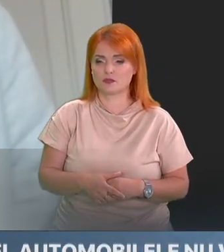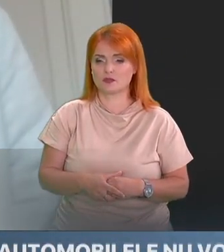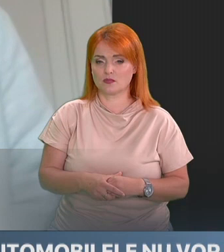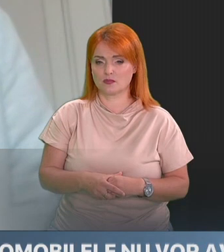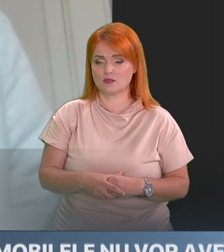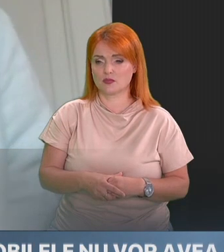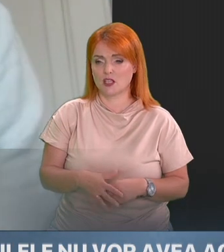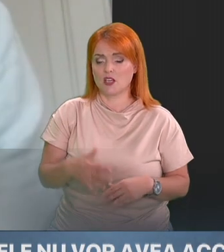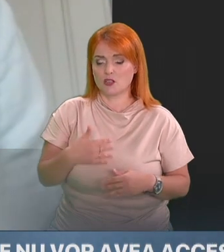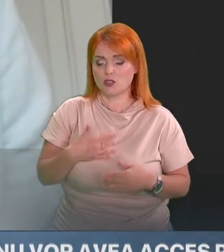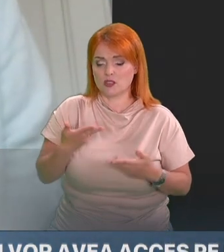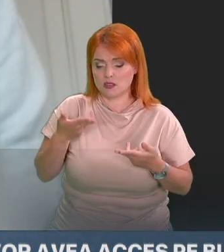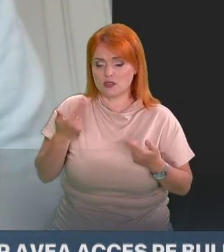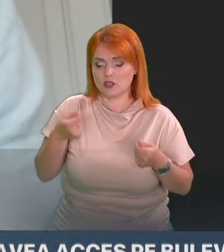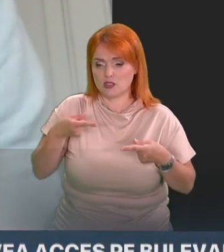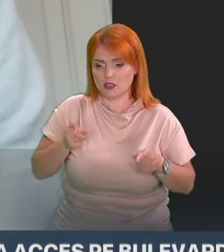recuperată, pentru că noi am pierdut-o și de atâta